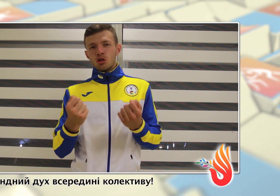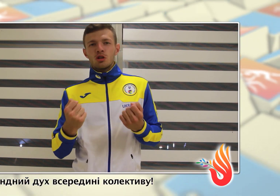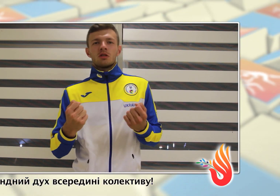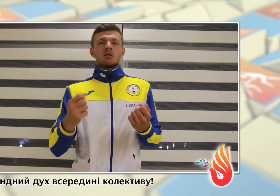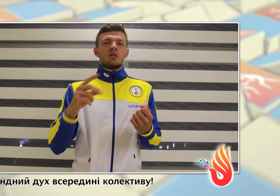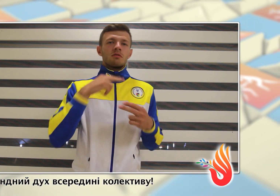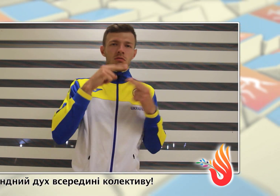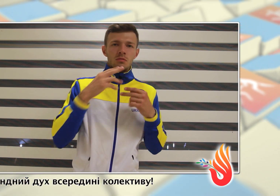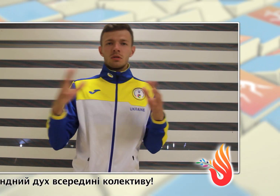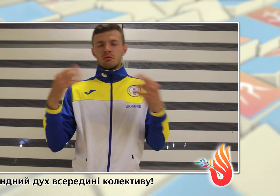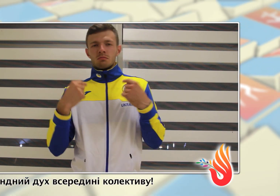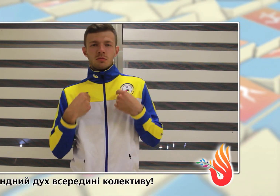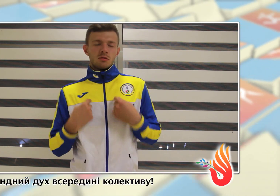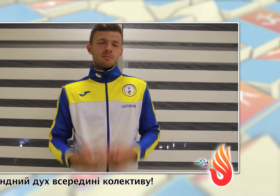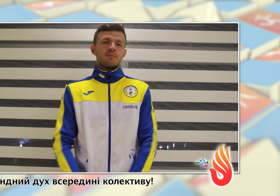дух всередині колективу.